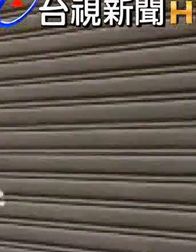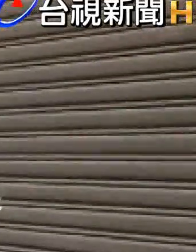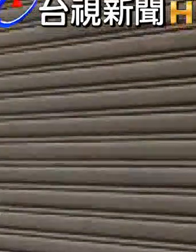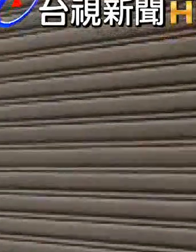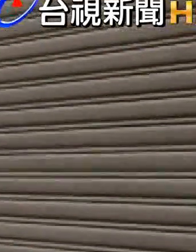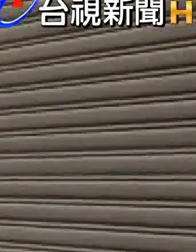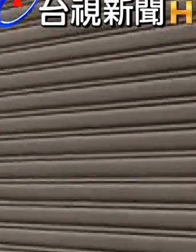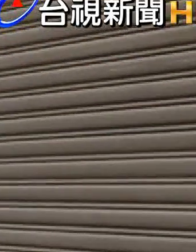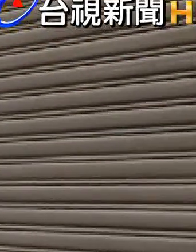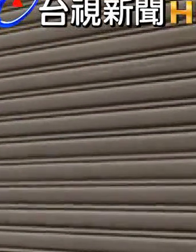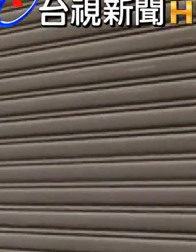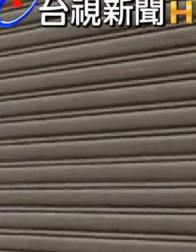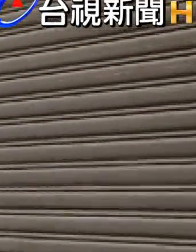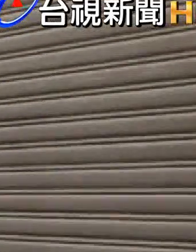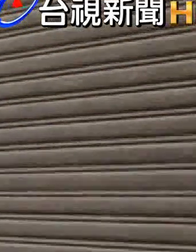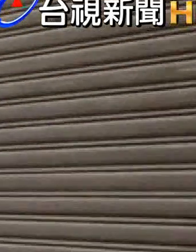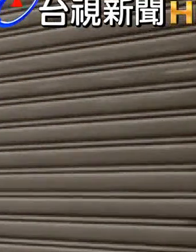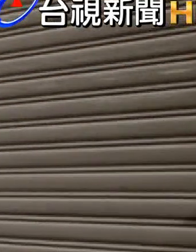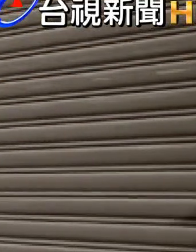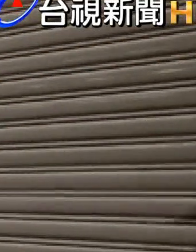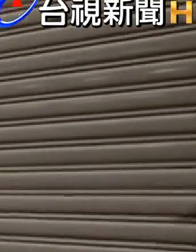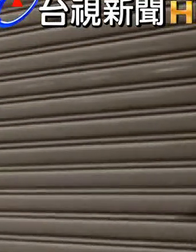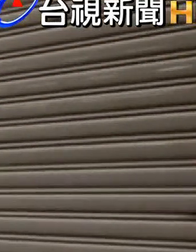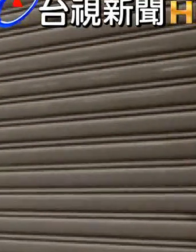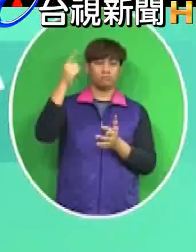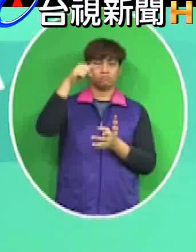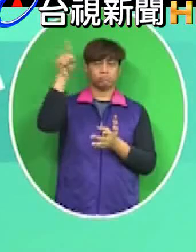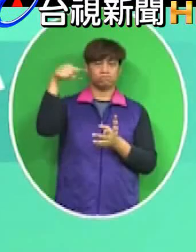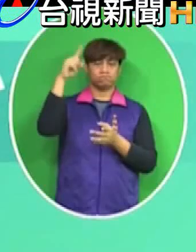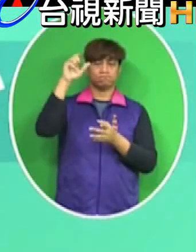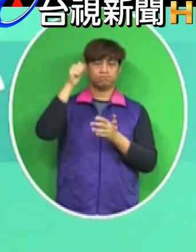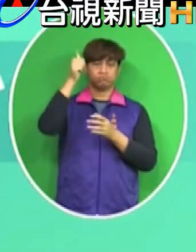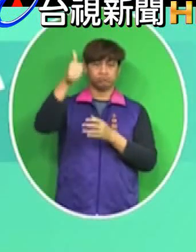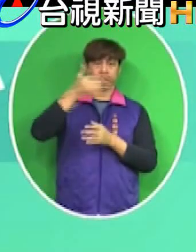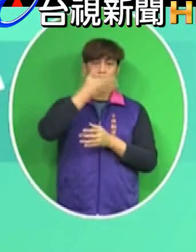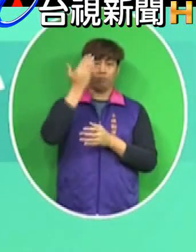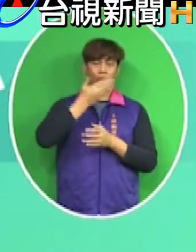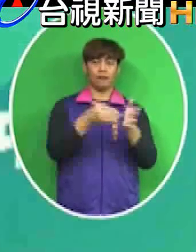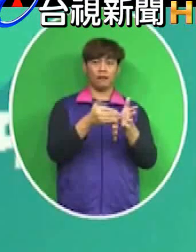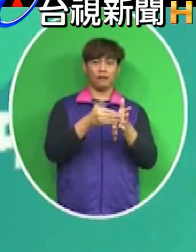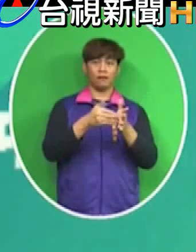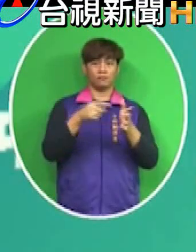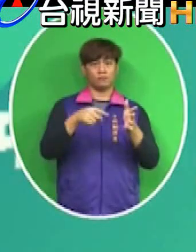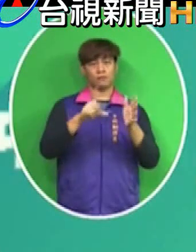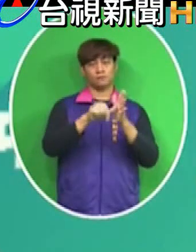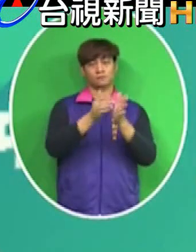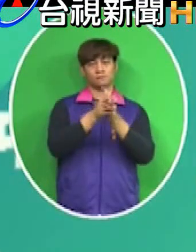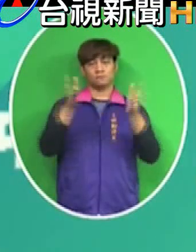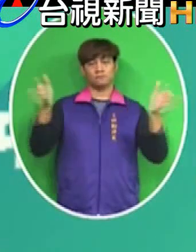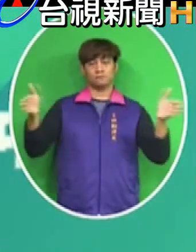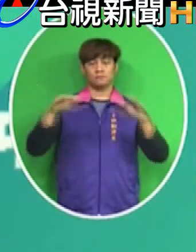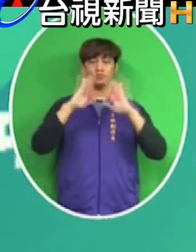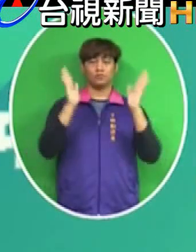消，疫情当前提醒民众防疫措施务必落实，杜绝任何防疫破口。记者台南高雄屏东综合报道。